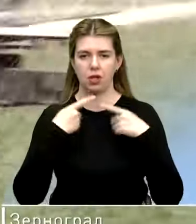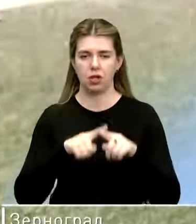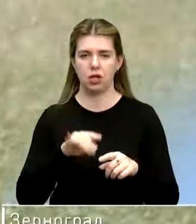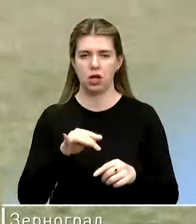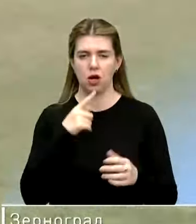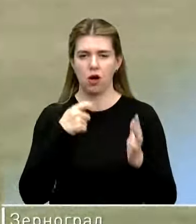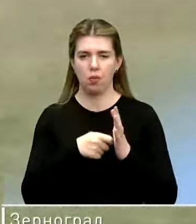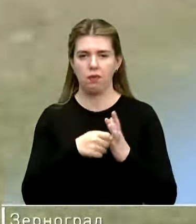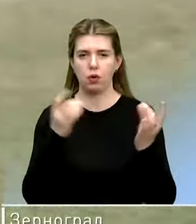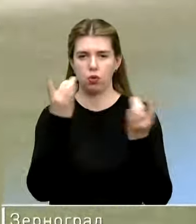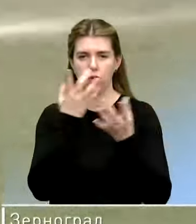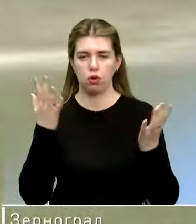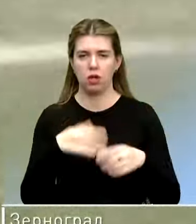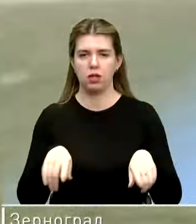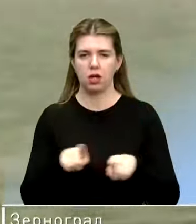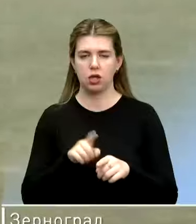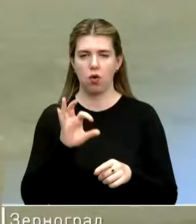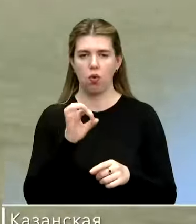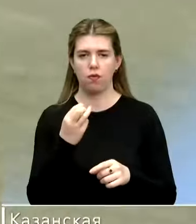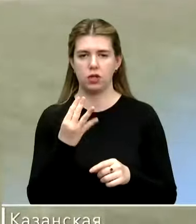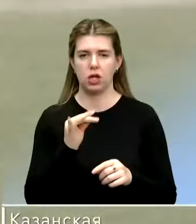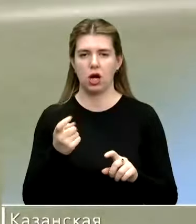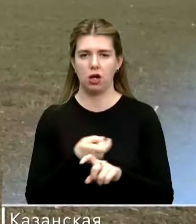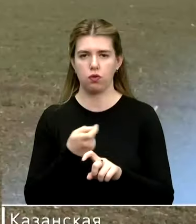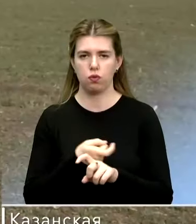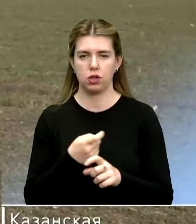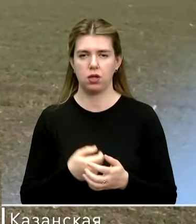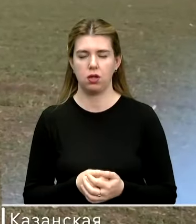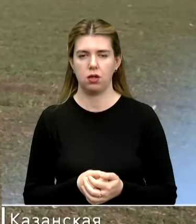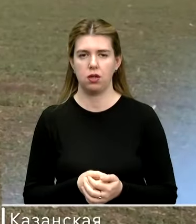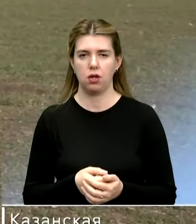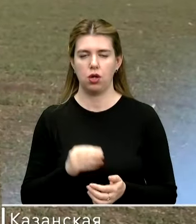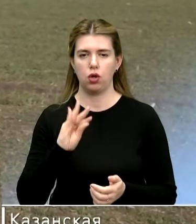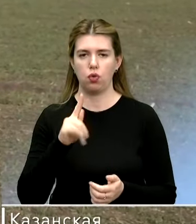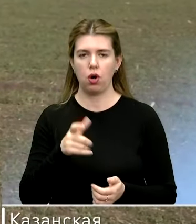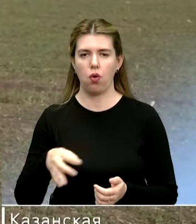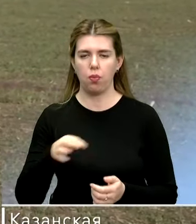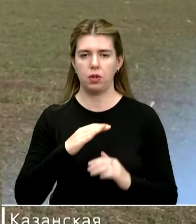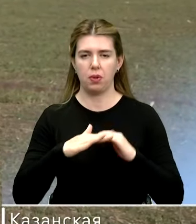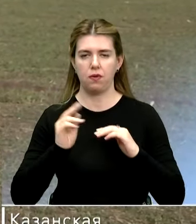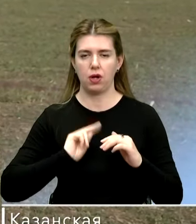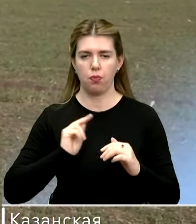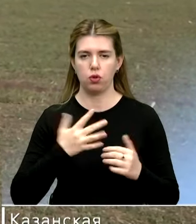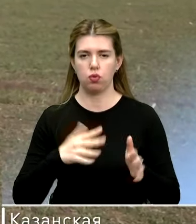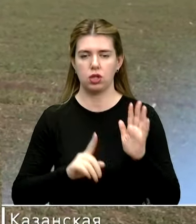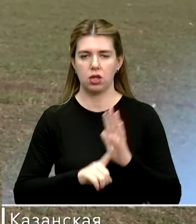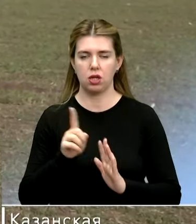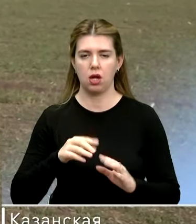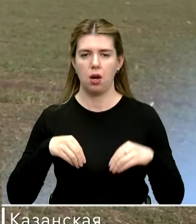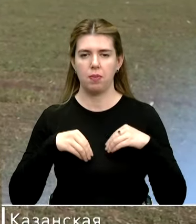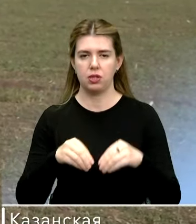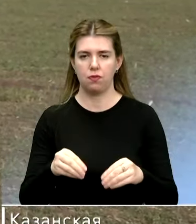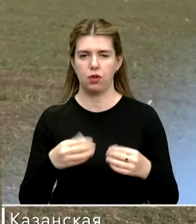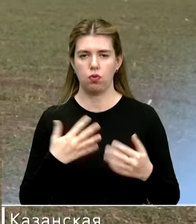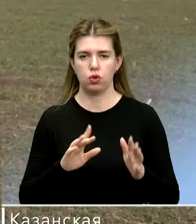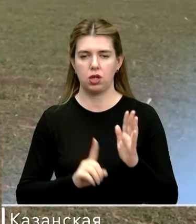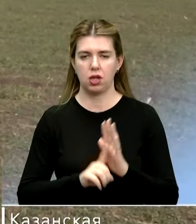и кормовых культур, а также овощей и картофеля. По югу области полевые работы в разгаре, посевная